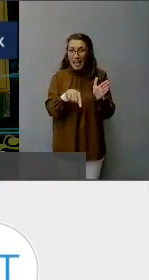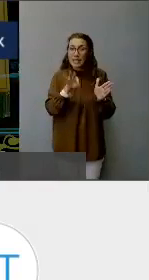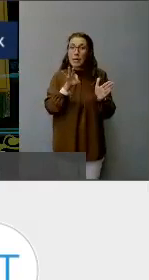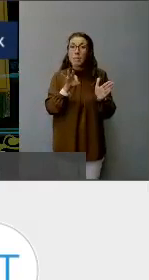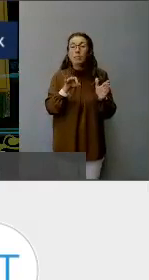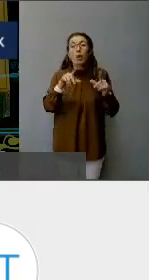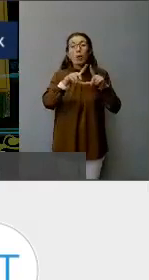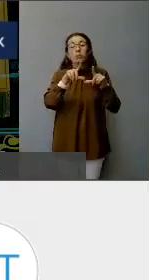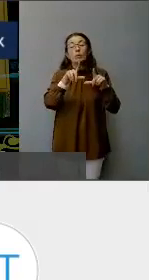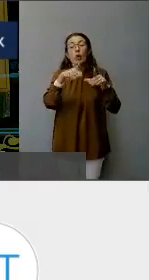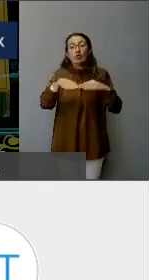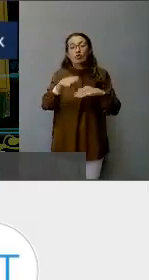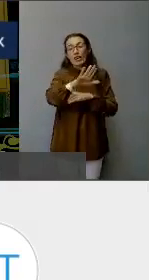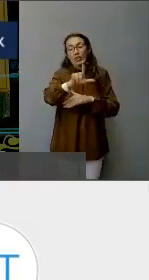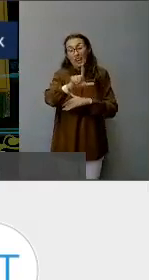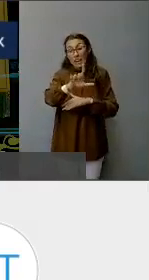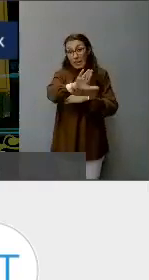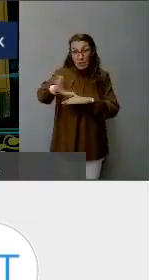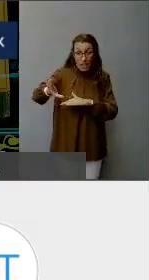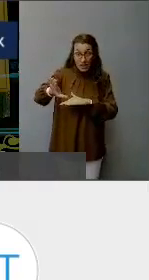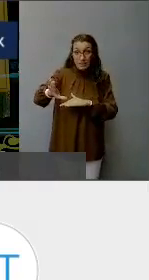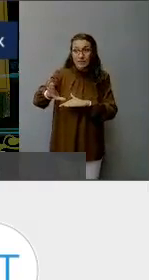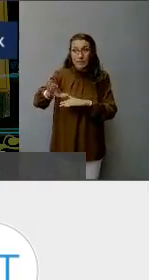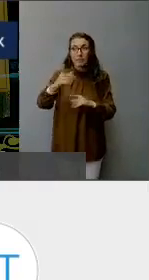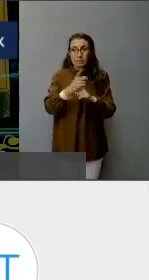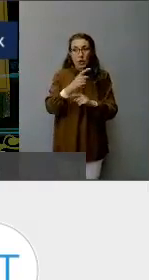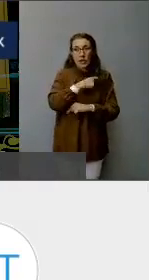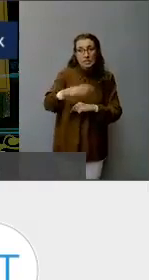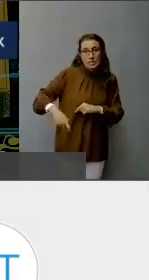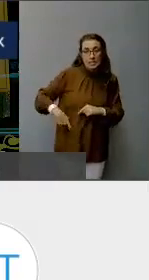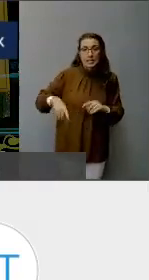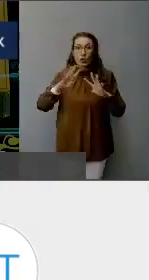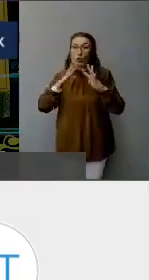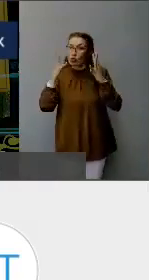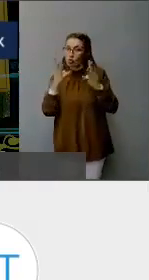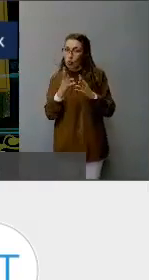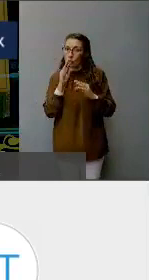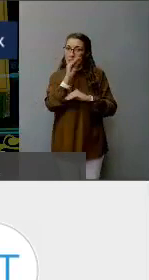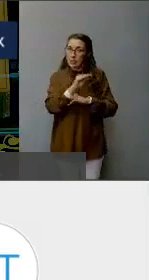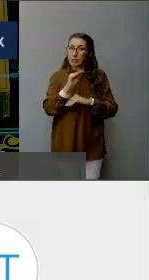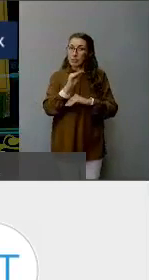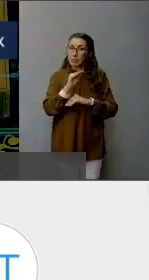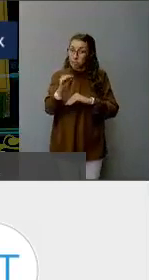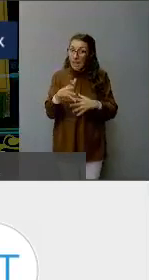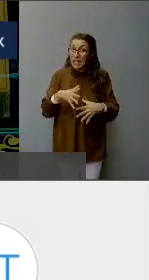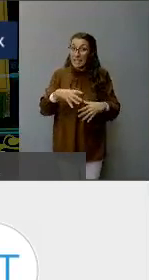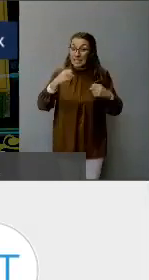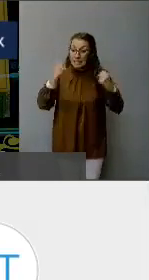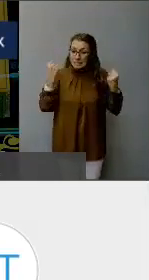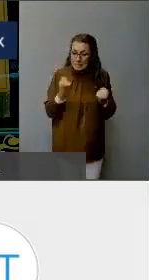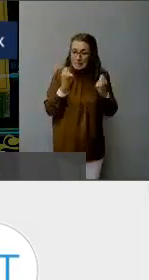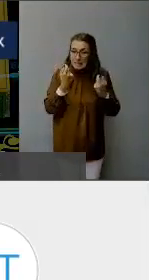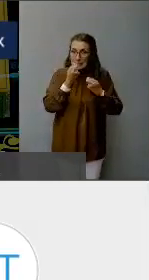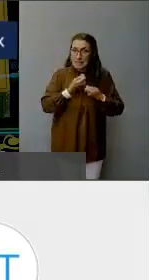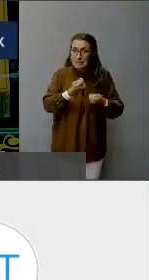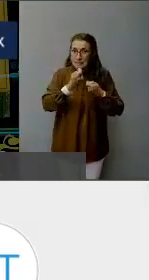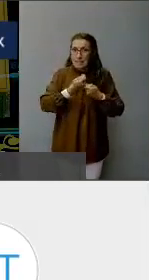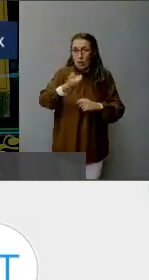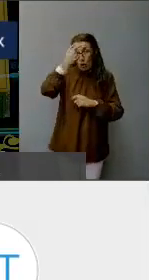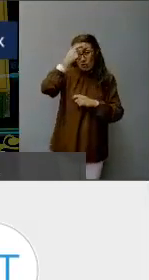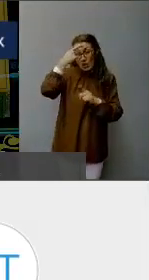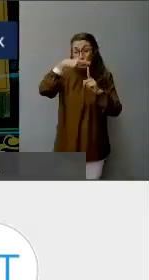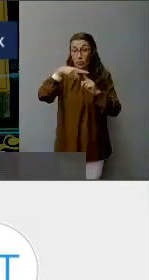genovese impegna al sindaco alla giunta ad attivarsi presso regioni liguria e presso il governo affinché sia posta in essere